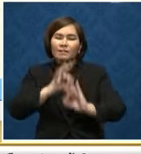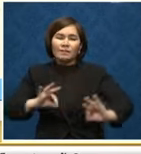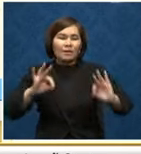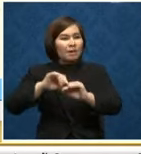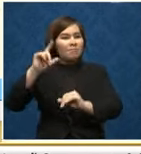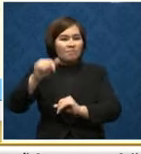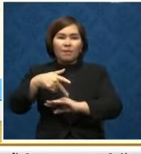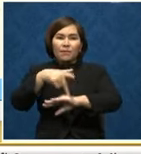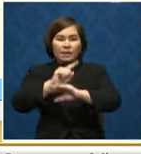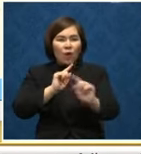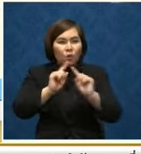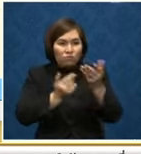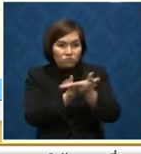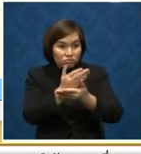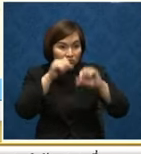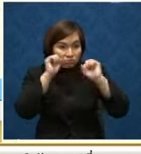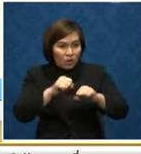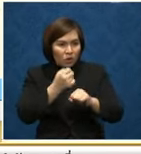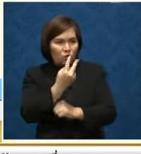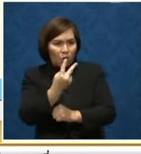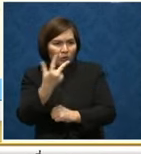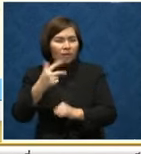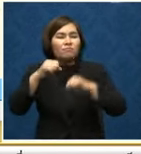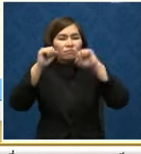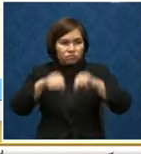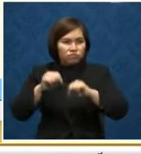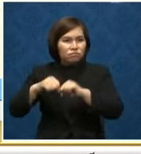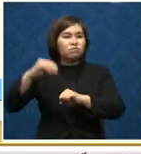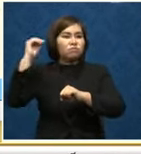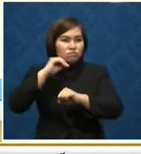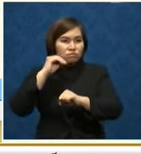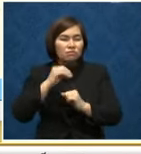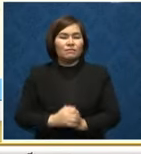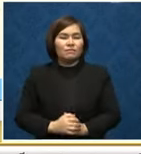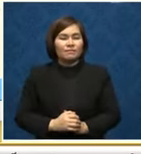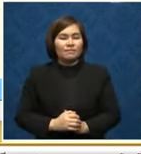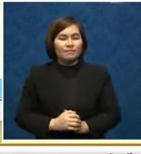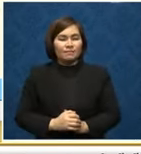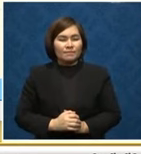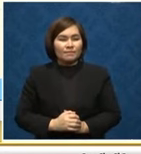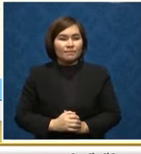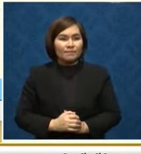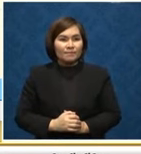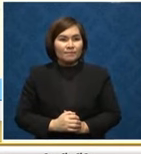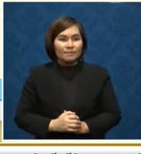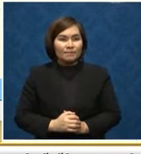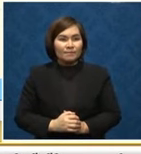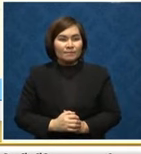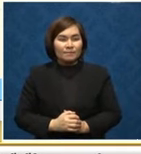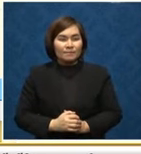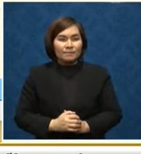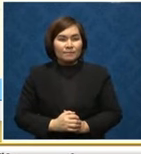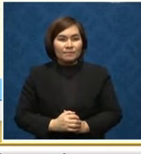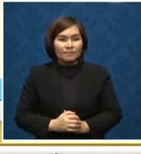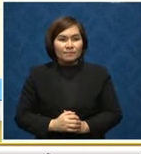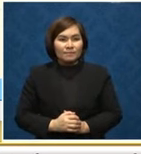ธานและการหารือร่วมกันระหว่างท่านประธานและเพื่อนและวิปทั้ง2ฝ่ายนะ